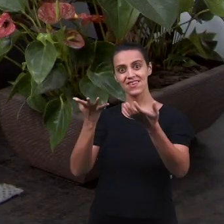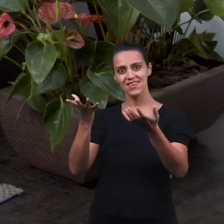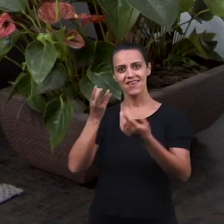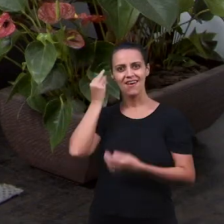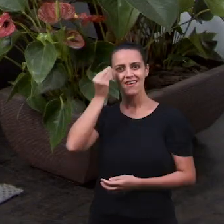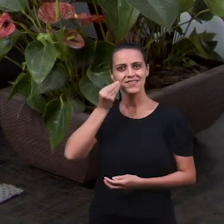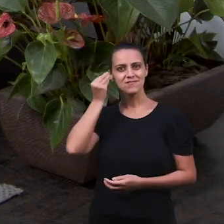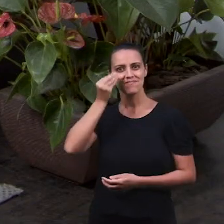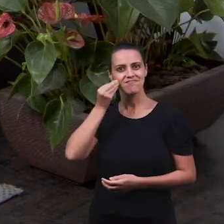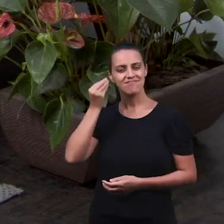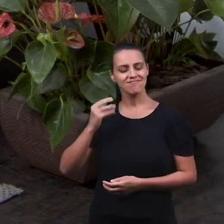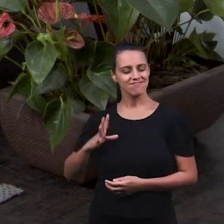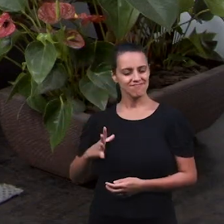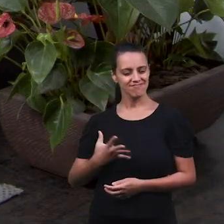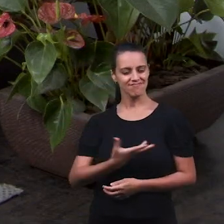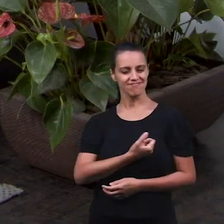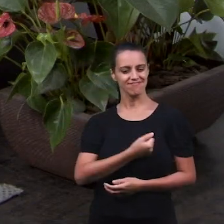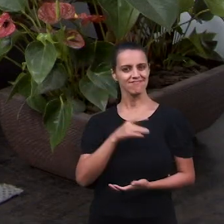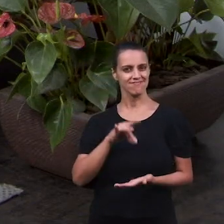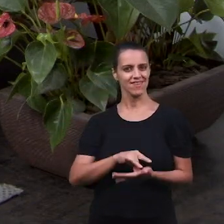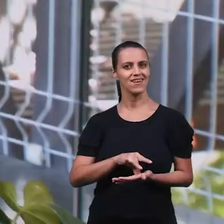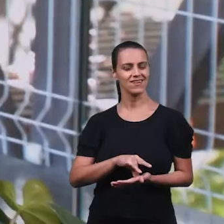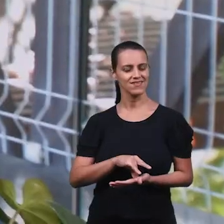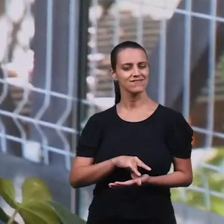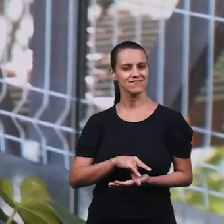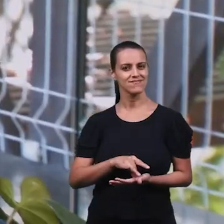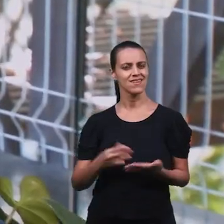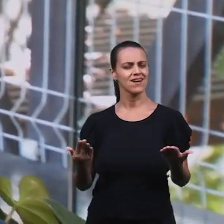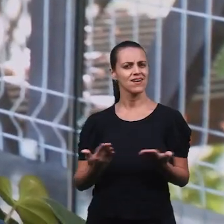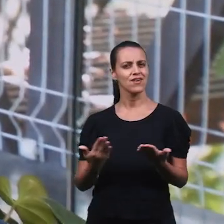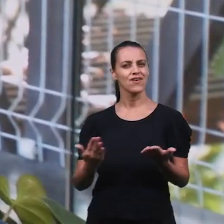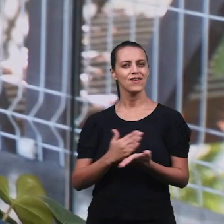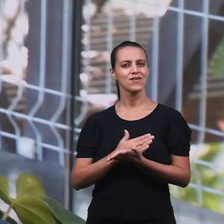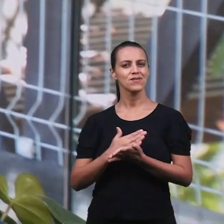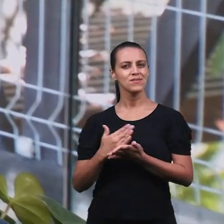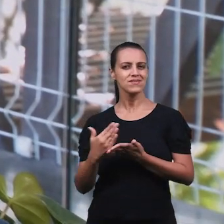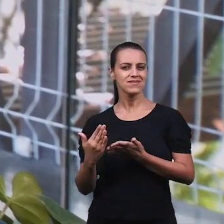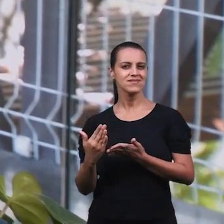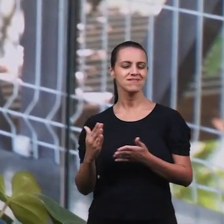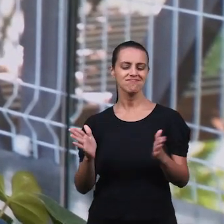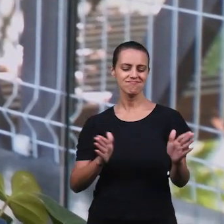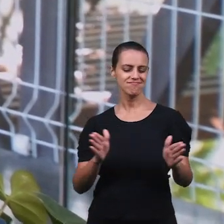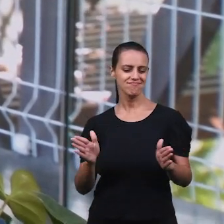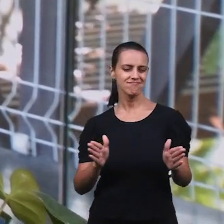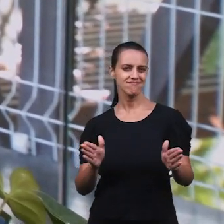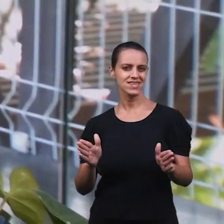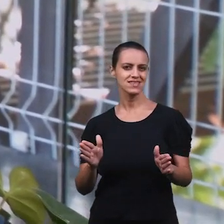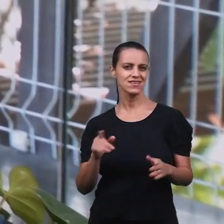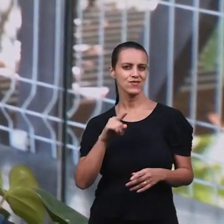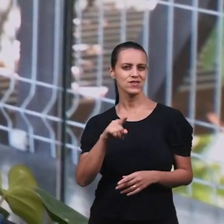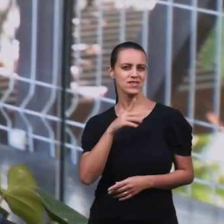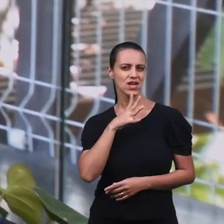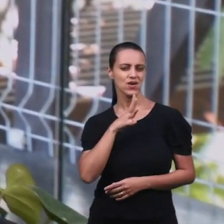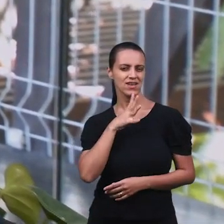pour ceux qui veulent vivre une expérience réelle de salut. Nous commençons plus